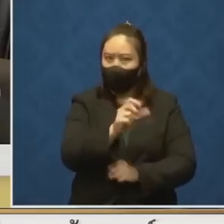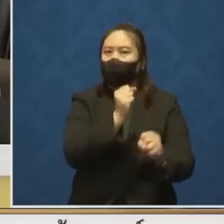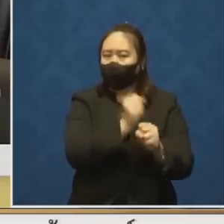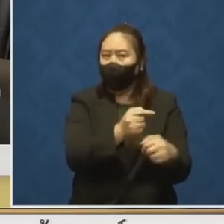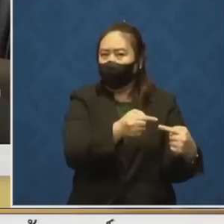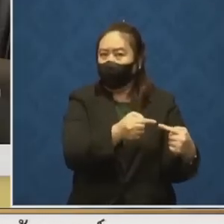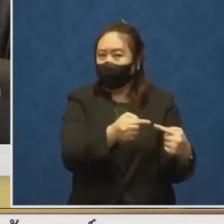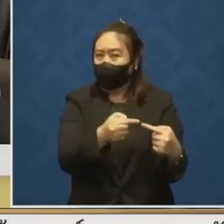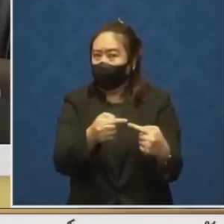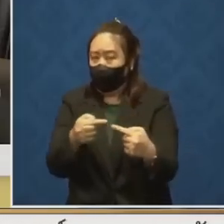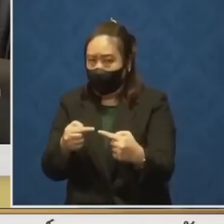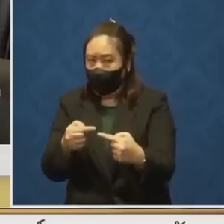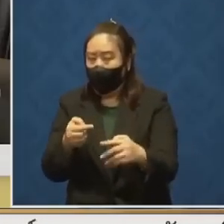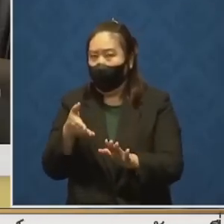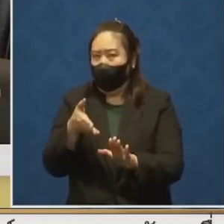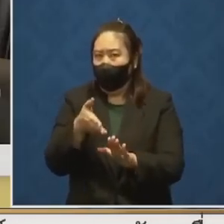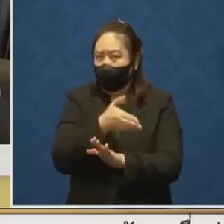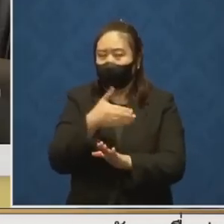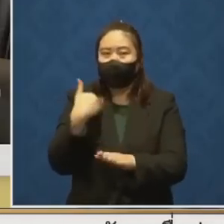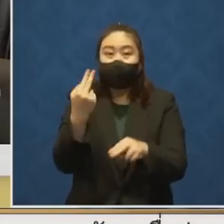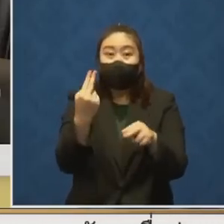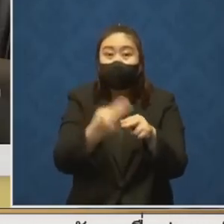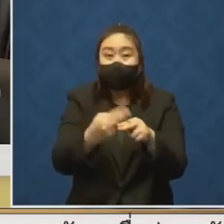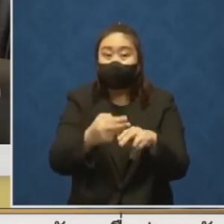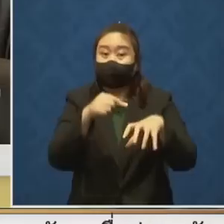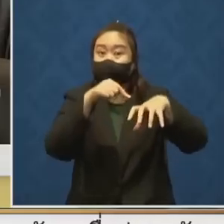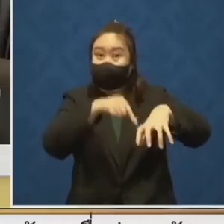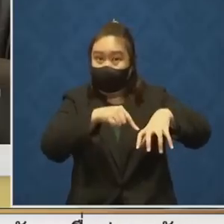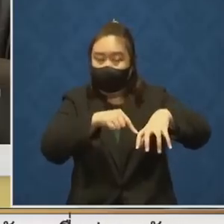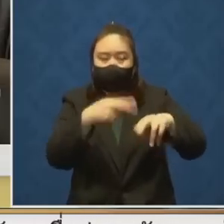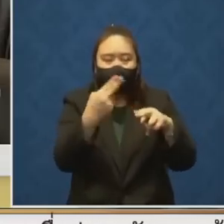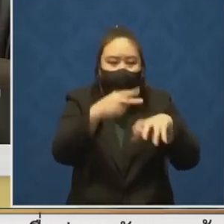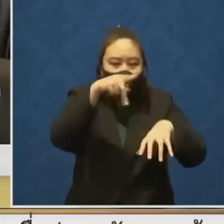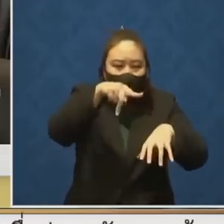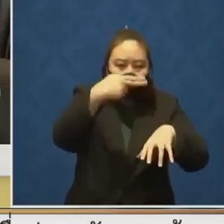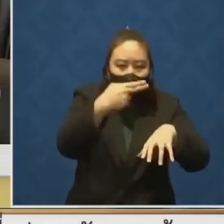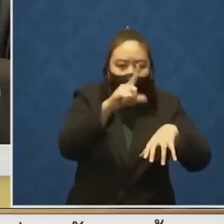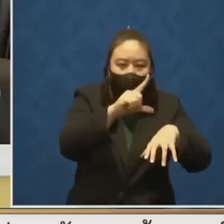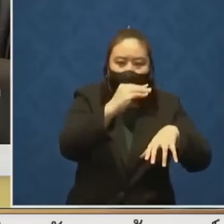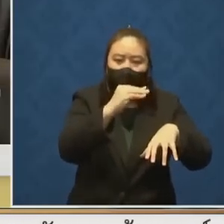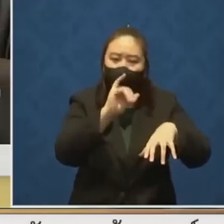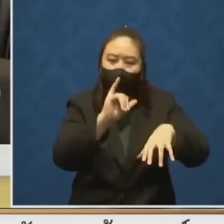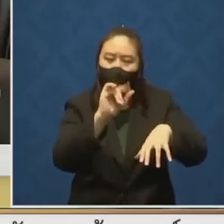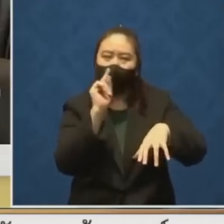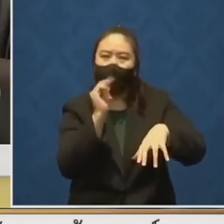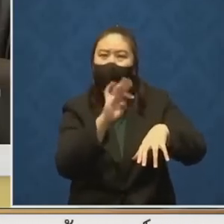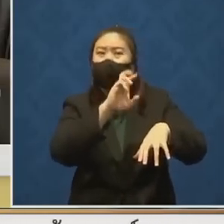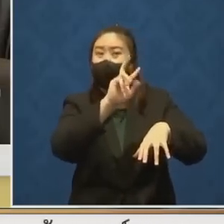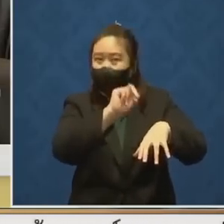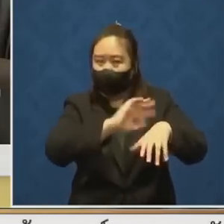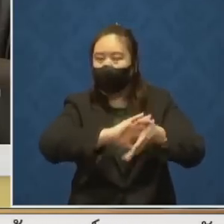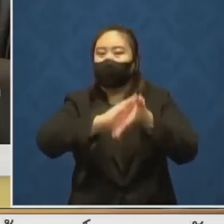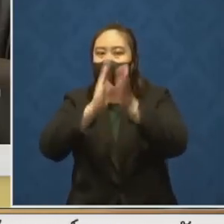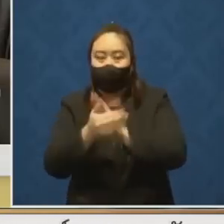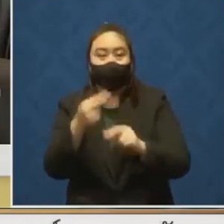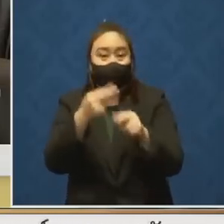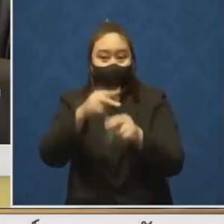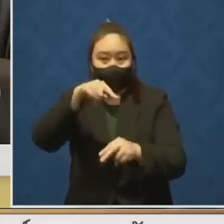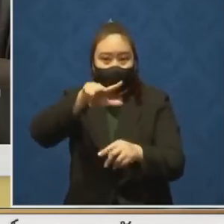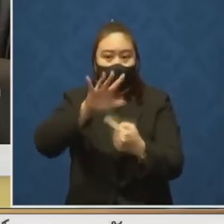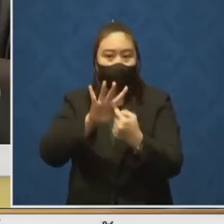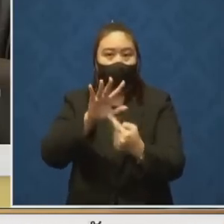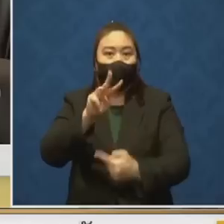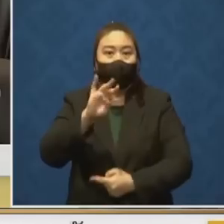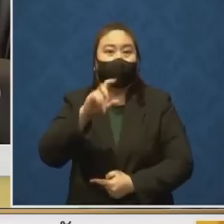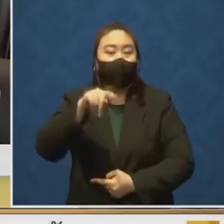การเปลนชื่อค่ายจากเดิมที่ชอคายพะหนโยทินมาเป็ชื่อค่ายภูมิพลเมวท 29 ทับาคม 2,